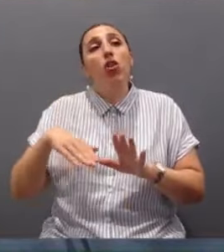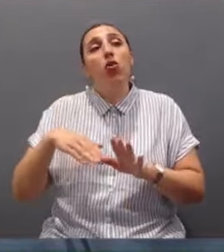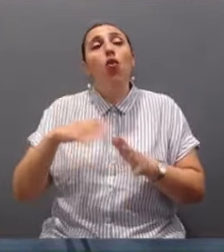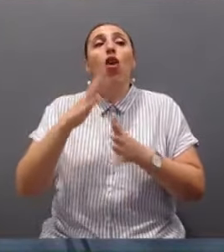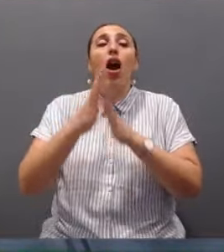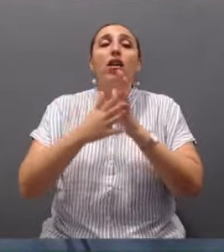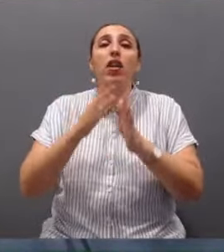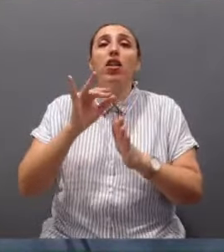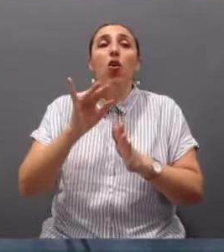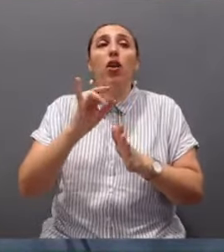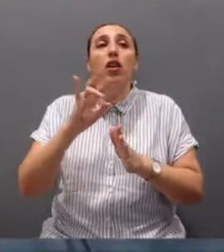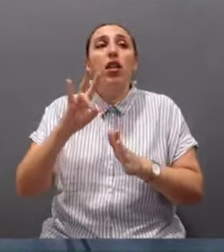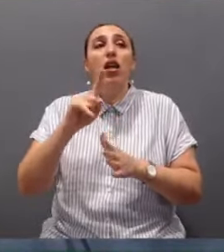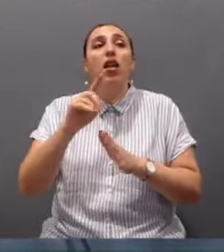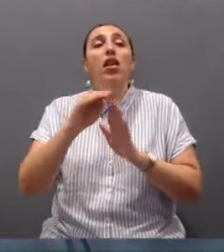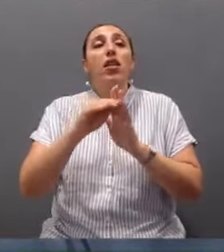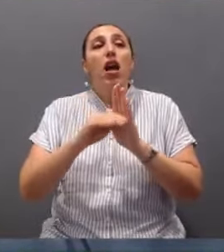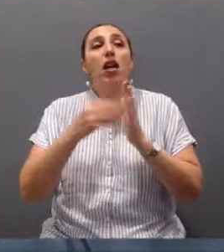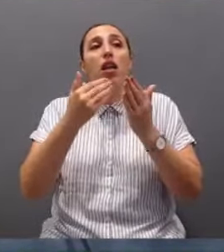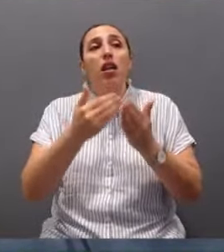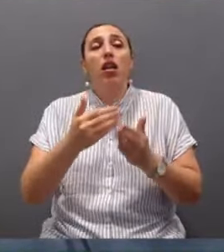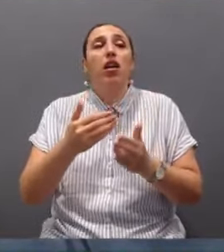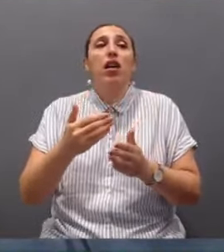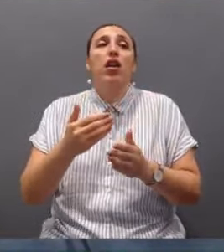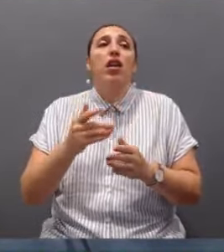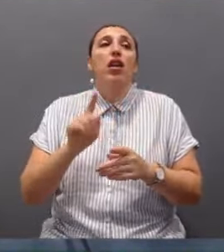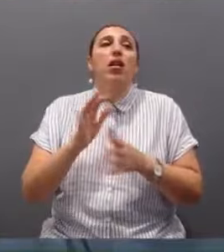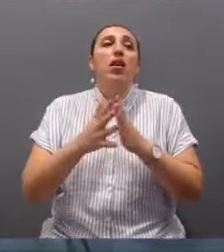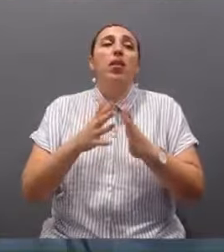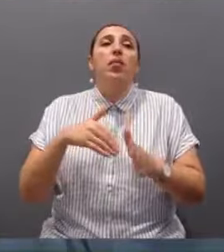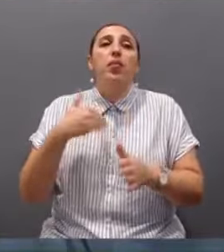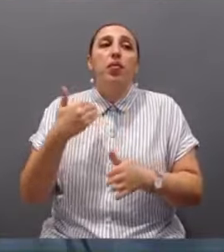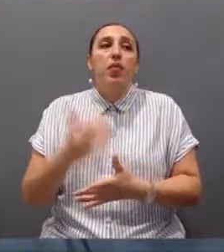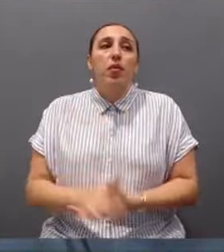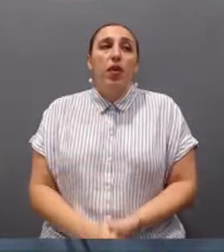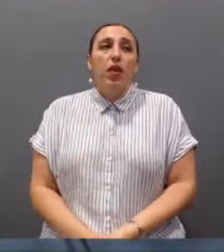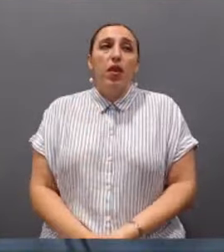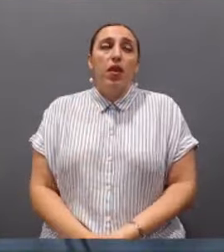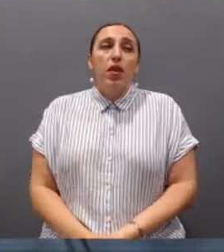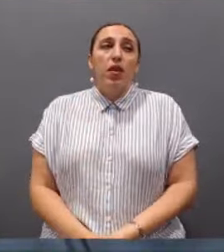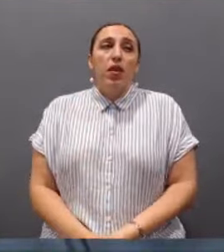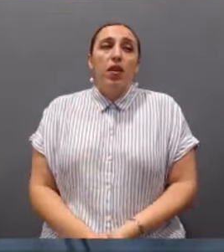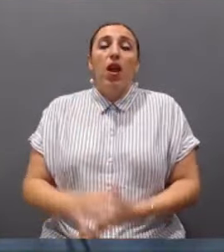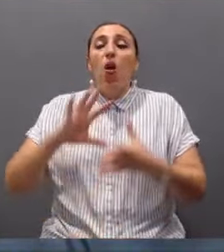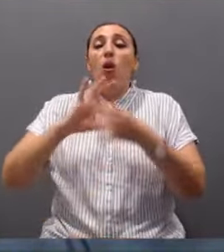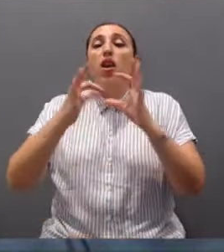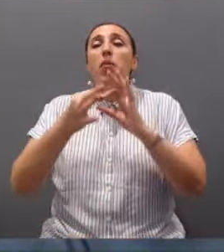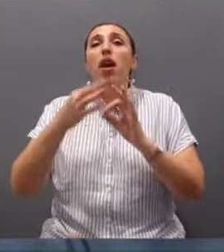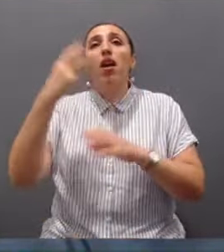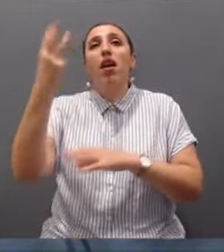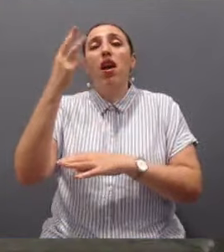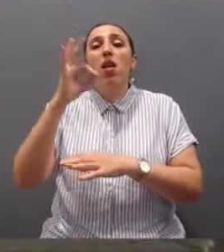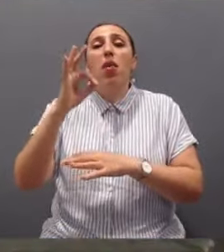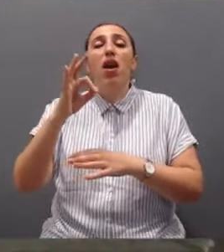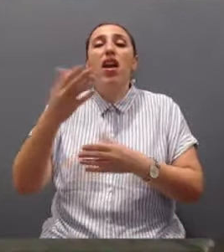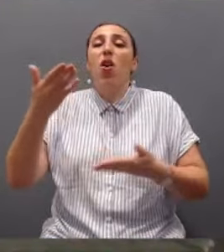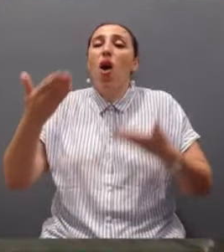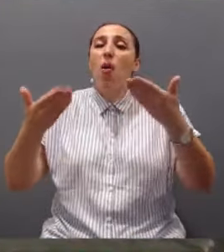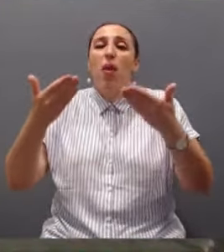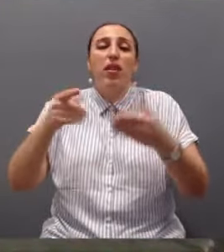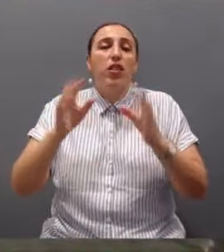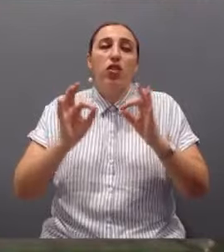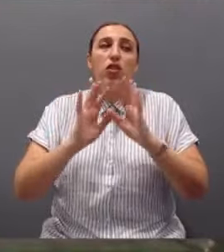Իոնիսյանի նախագիծն է, միայն եղեք Իոնիսյանի պես, էլի։ Խնդրեմ, պարոն Իոնիսյան։ Խնդրեմ, պարոն Իոնիսյան։ Կարծում եմ, որ օլիմպիական կրակի հետ տեղին չէ, որտեվ դա նույնն